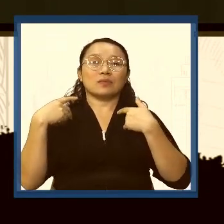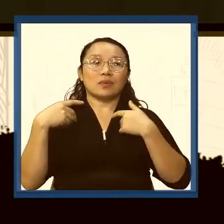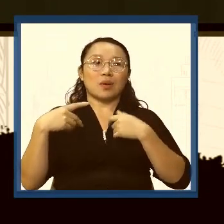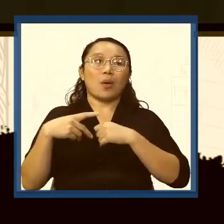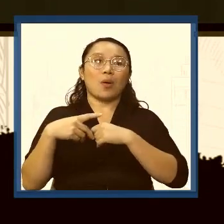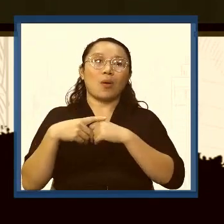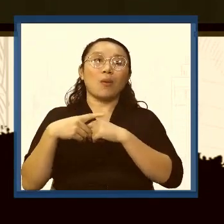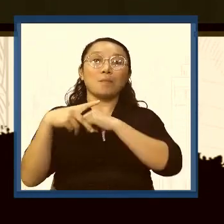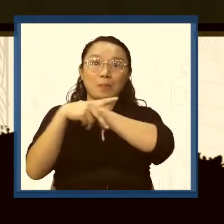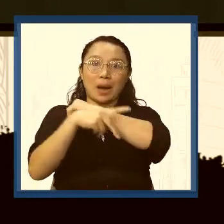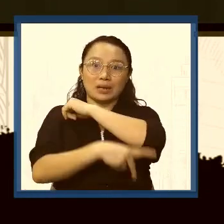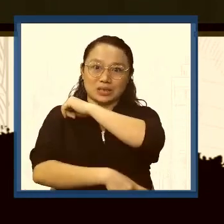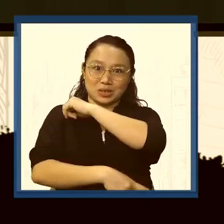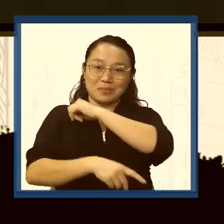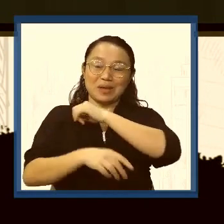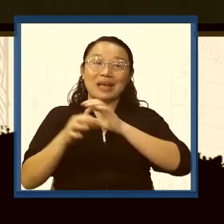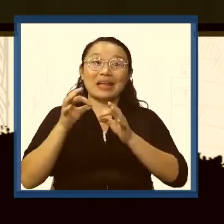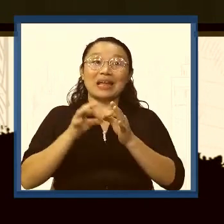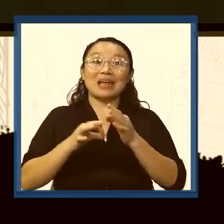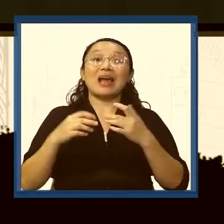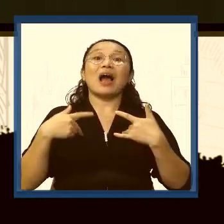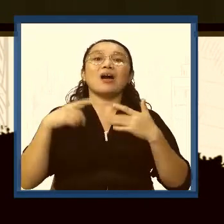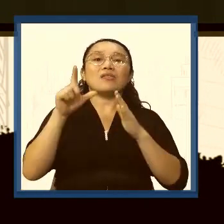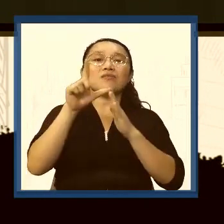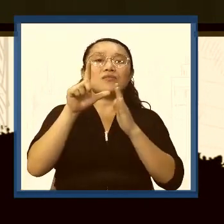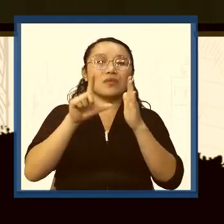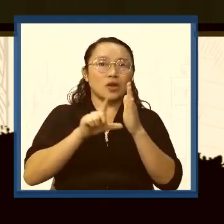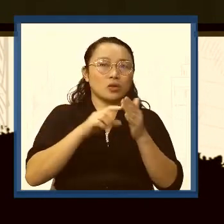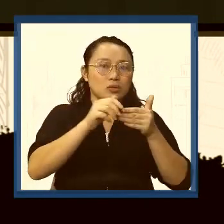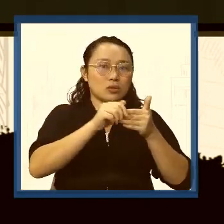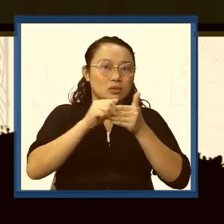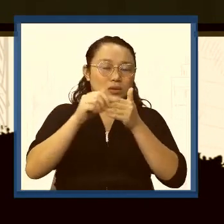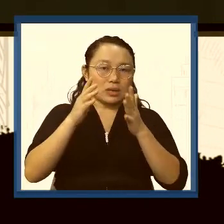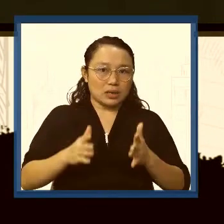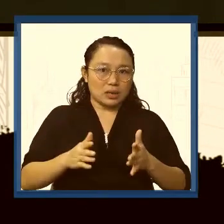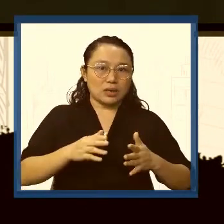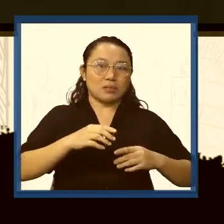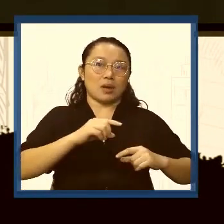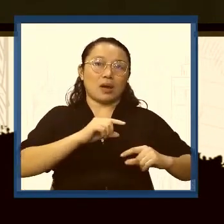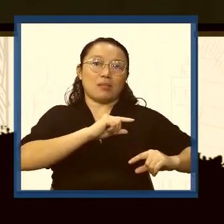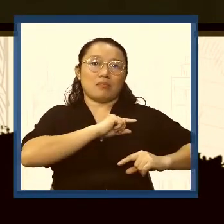mahimo madawat mao nga naatay mga law enforcers, mga kapulisan nga